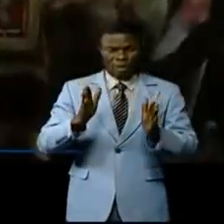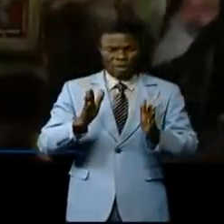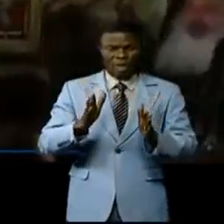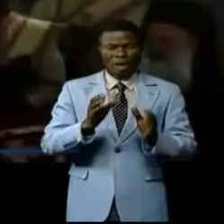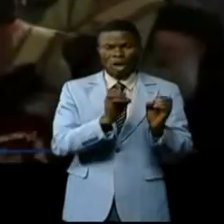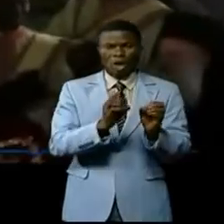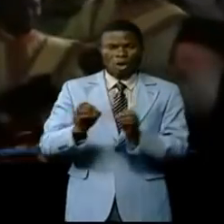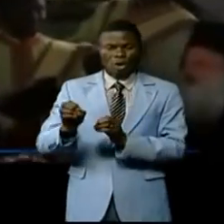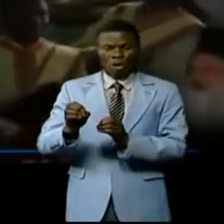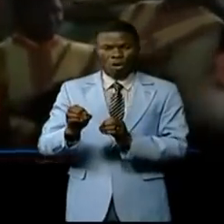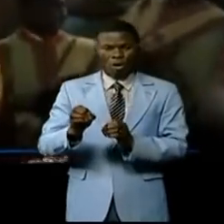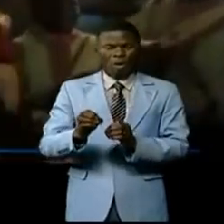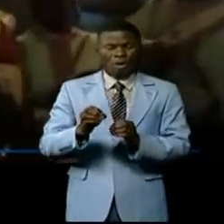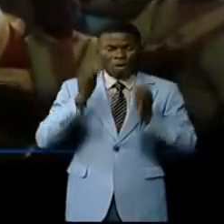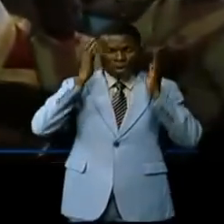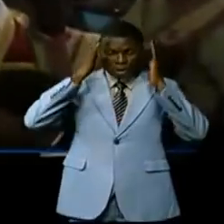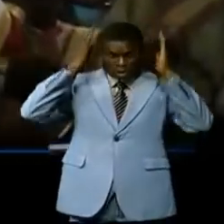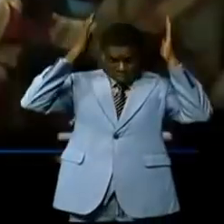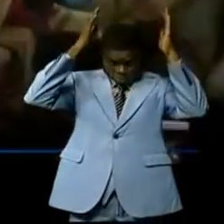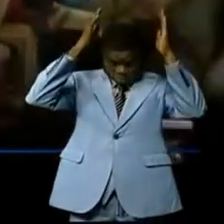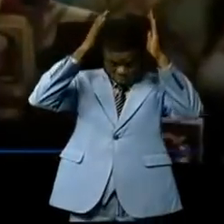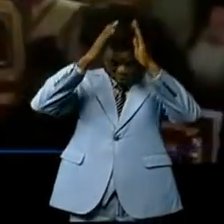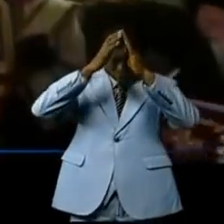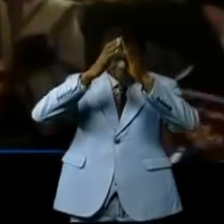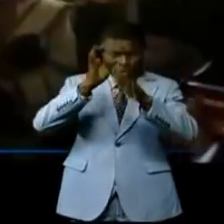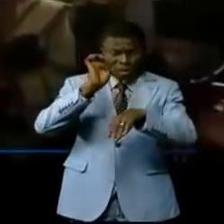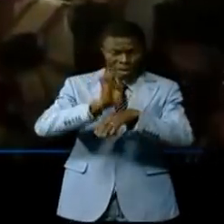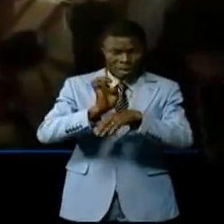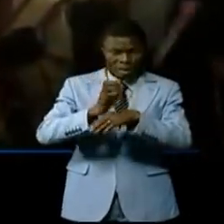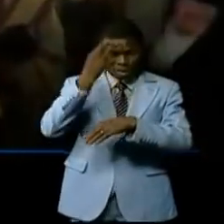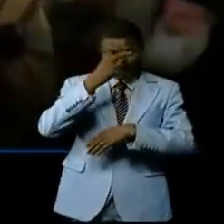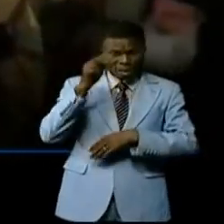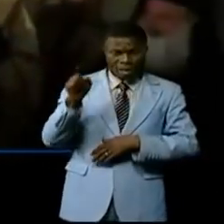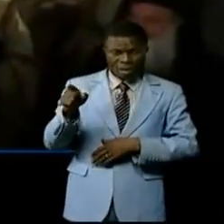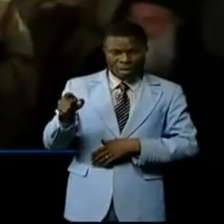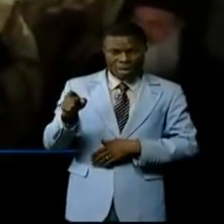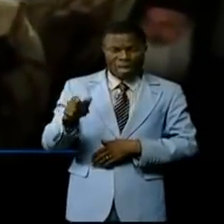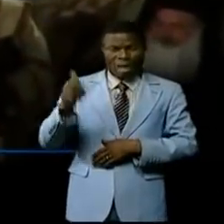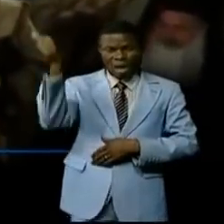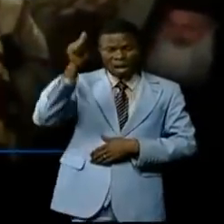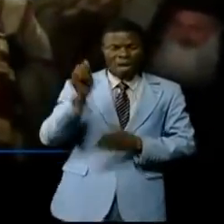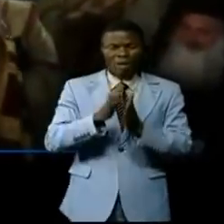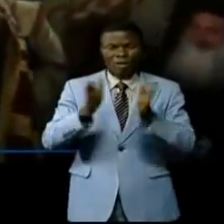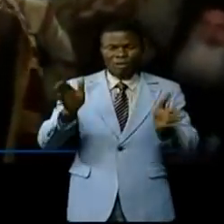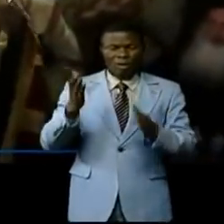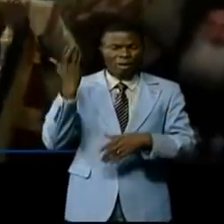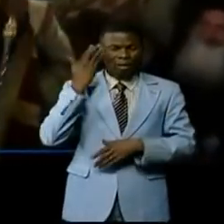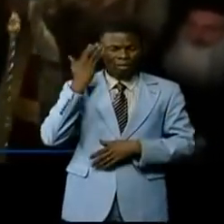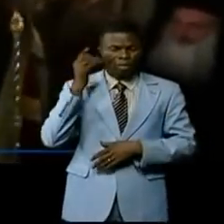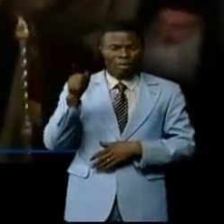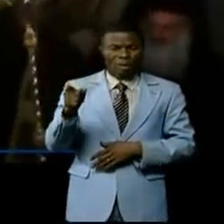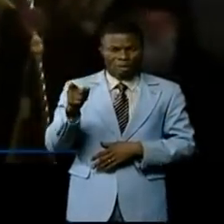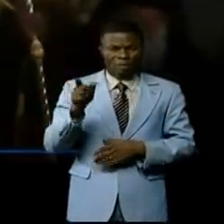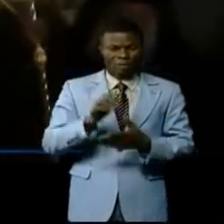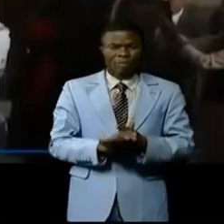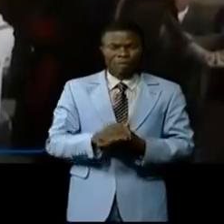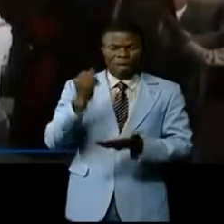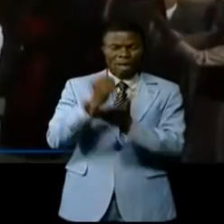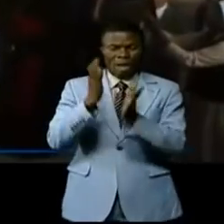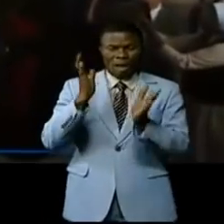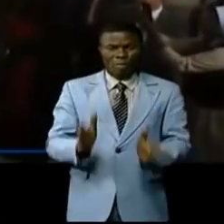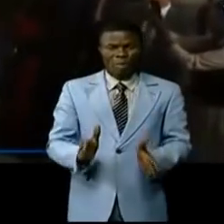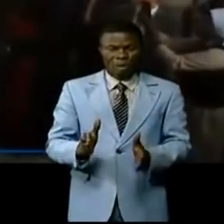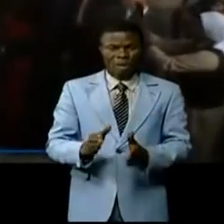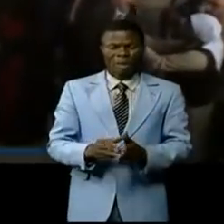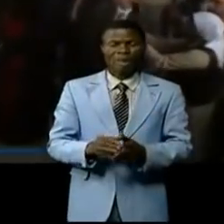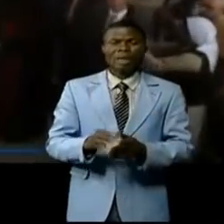présidée par sa béatitude, le patriarche d'Alexandrie et de toute l'Afrique, le pape Théodose II. Devant l'ambassadrice de la